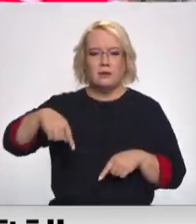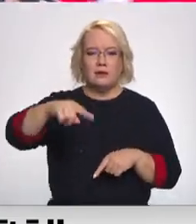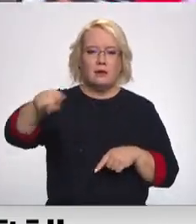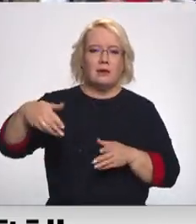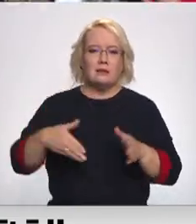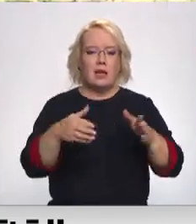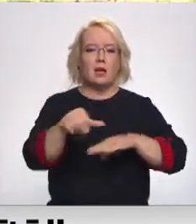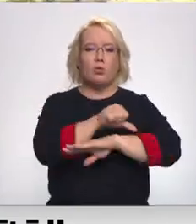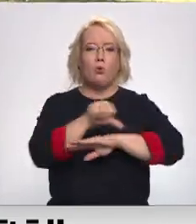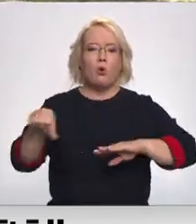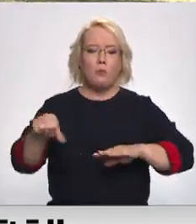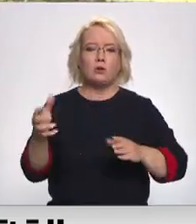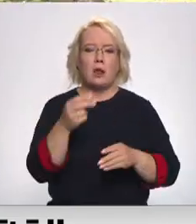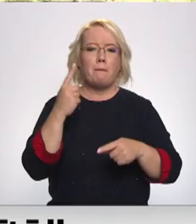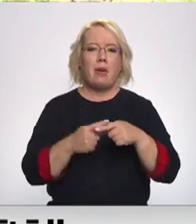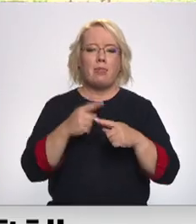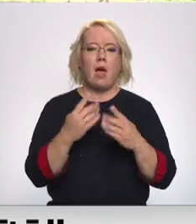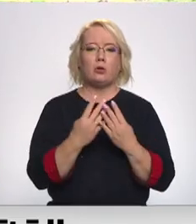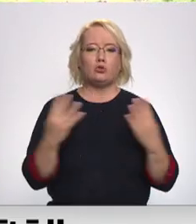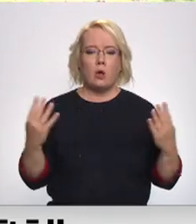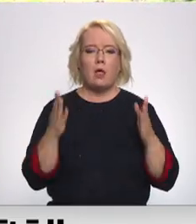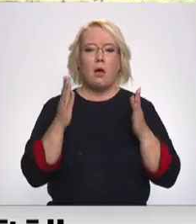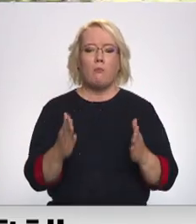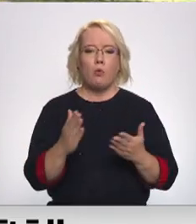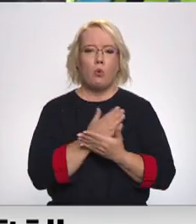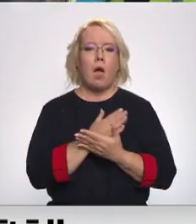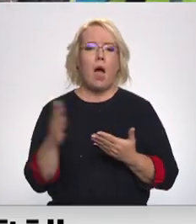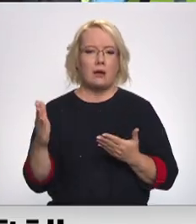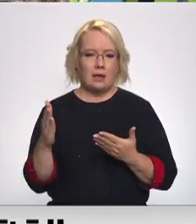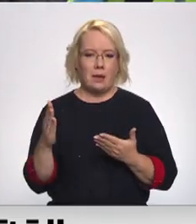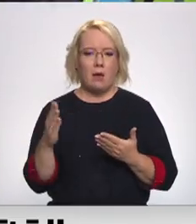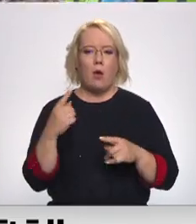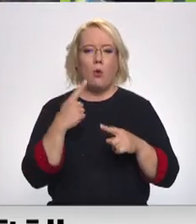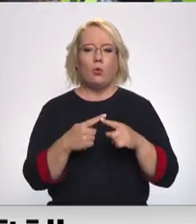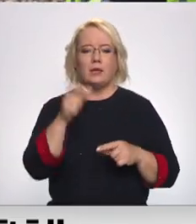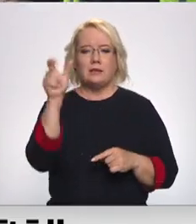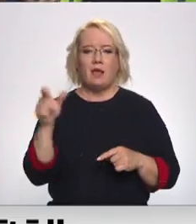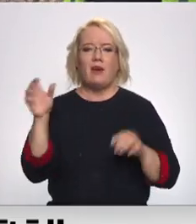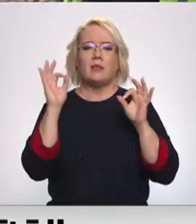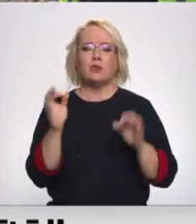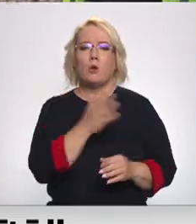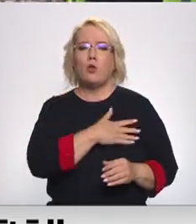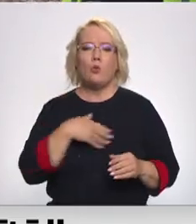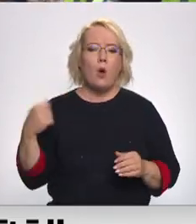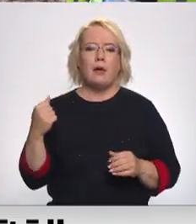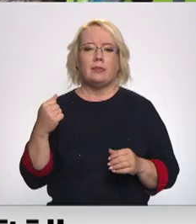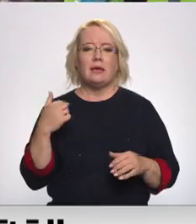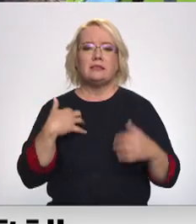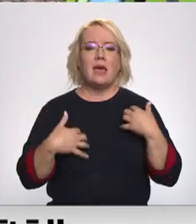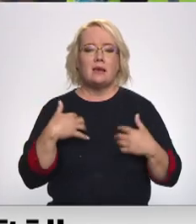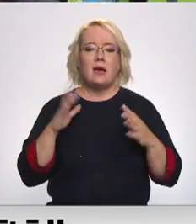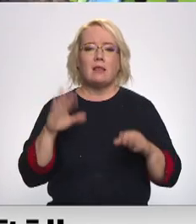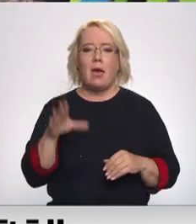kas norobežoti ar metāla žogiem, lai viss būtu organizēts un kārtīgs, un cilvēki tiešām ļoti, ļoti steidzās, lai vēl